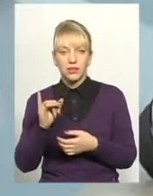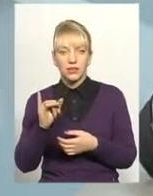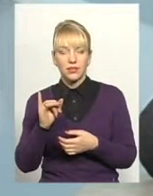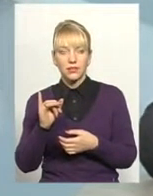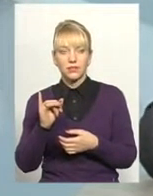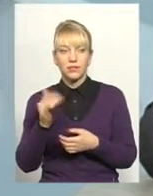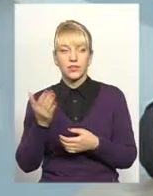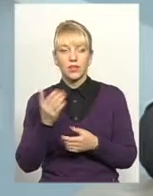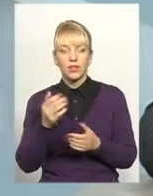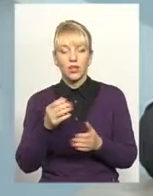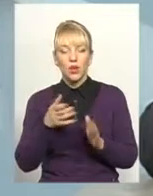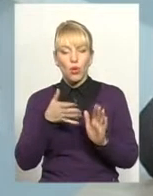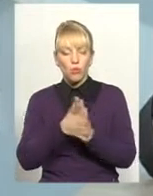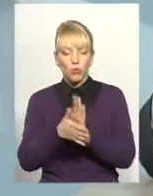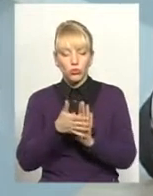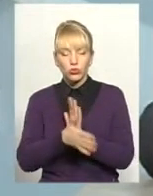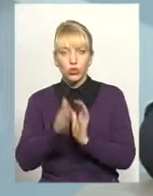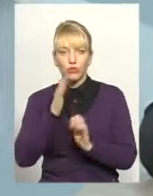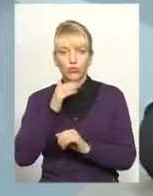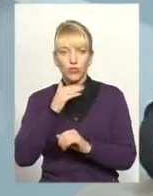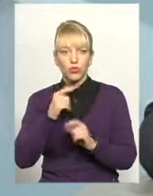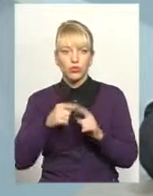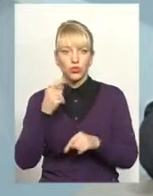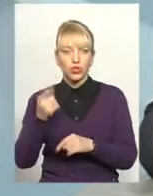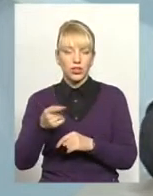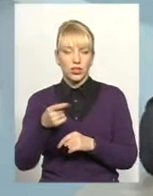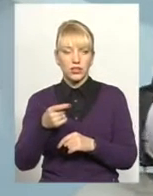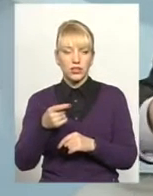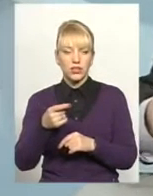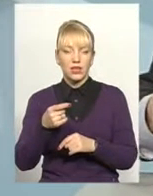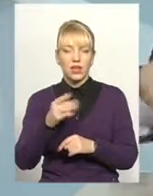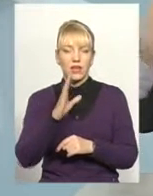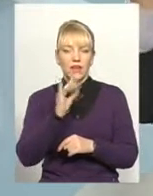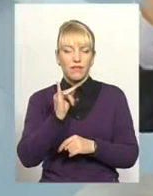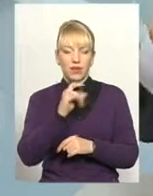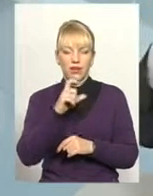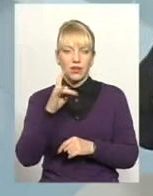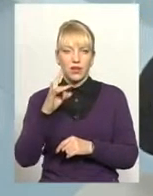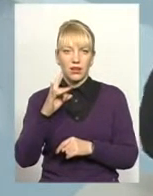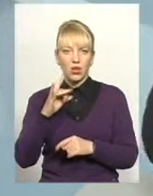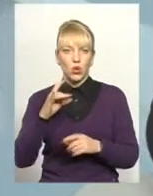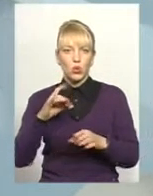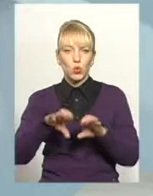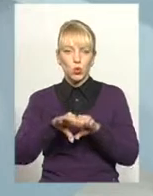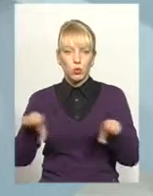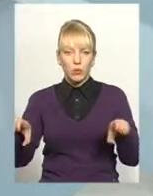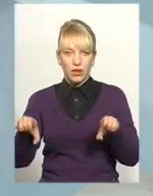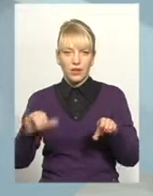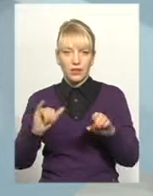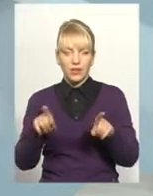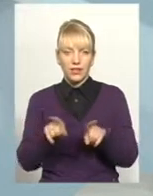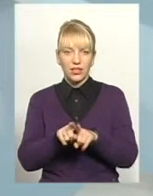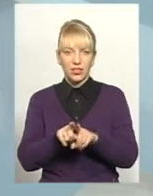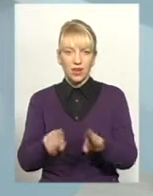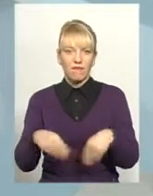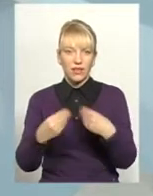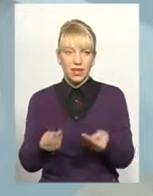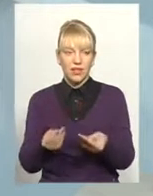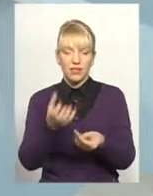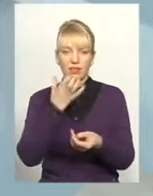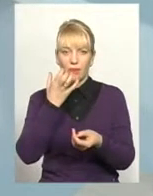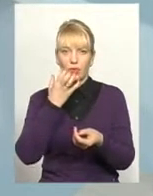які пропускають воду через вихрову трубу, і теж видає